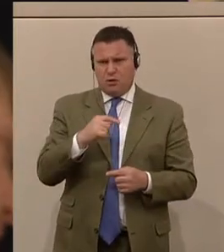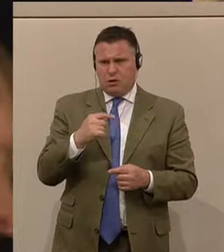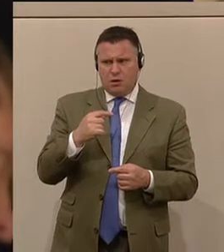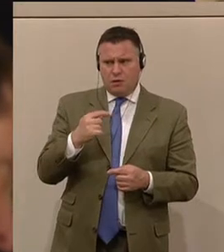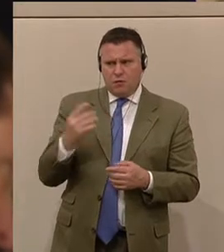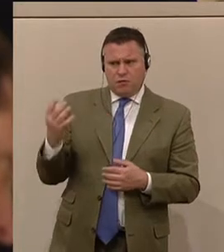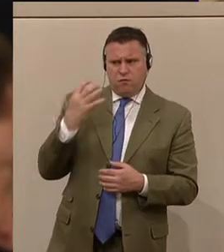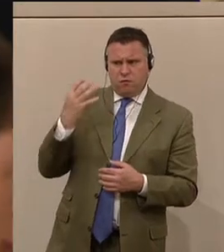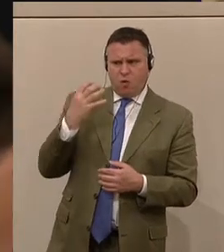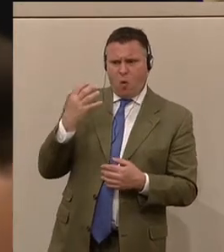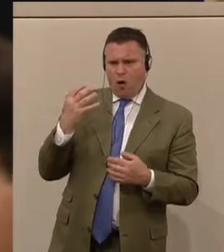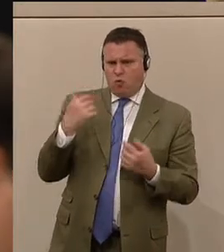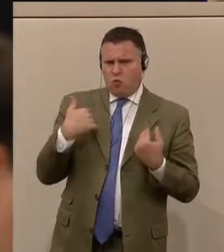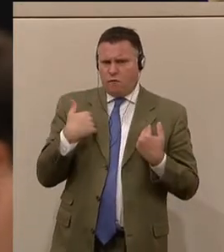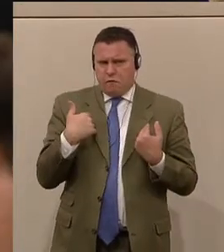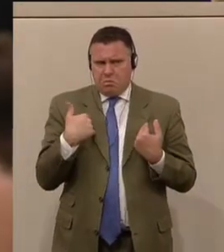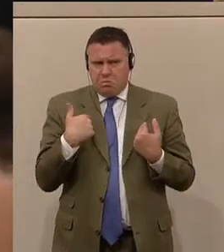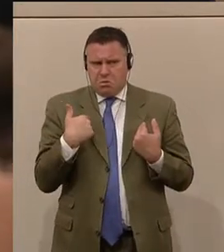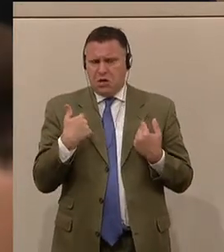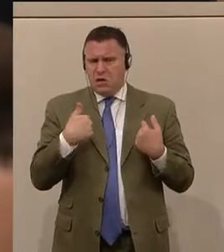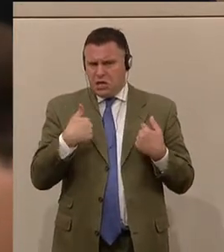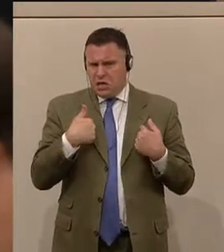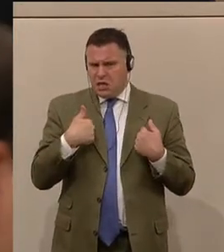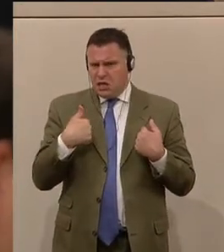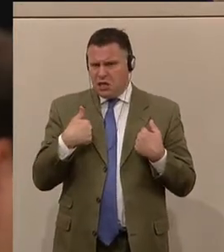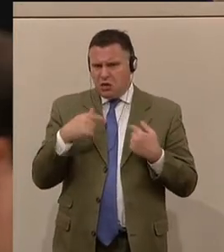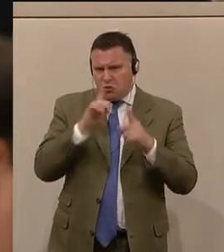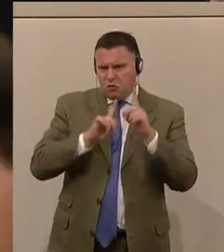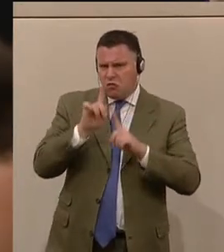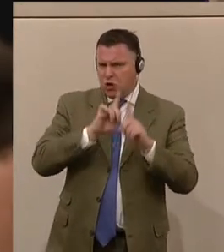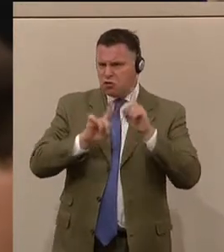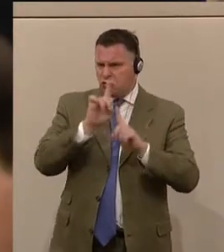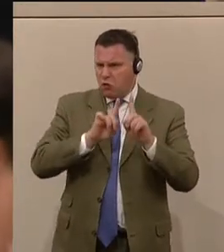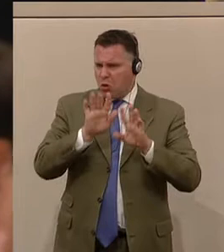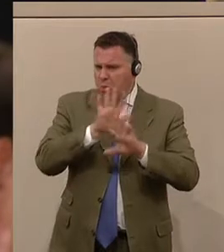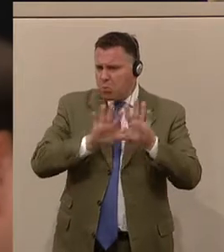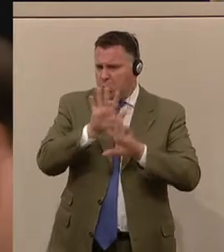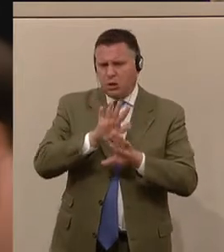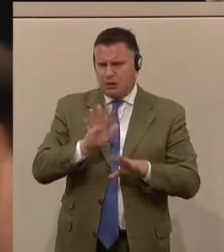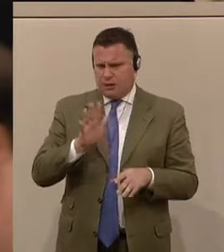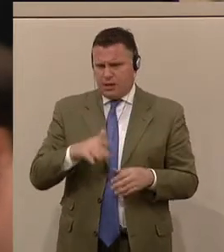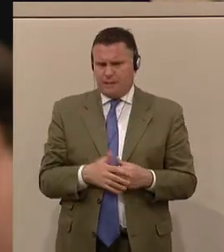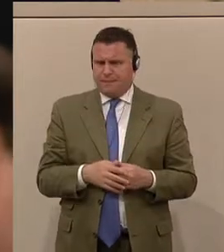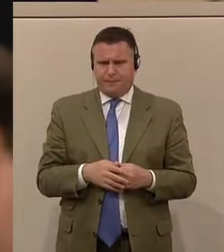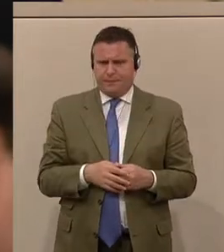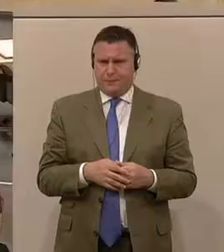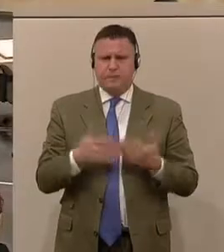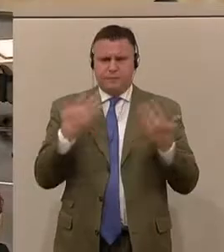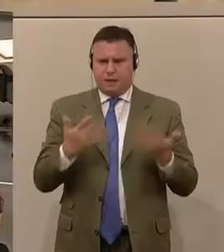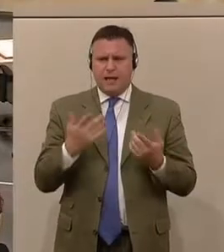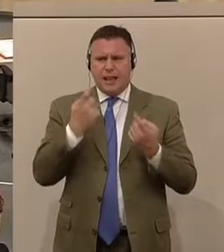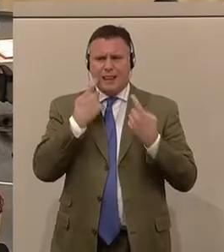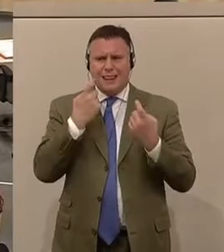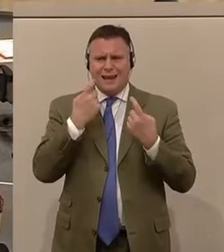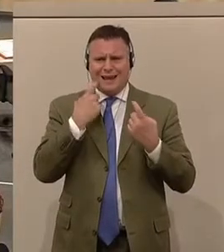Vorwurf, den Sie uns gegenüber machen, wir würden hier Verschwörungstheorien in die Welt setzen. Das ist